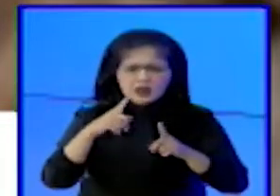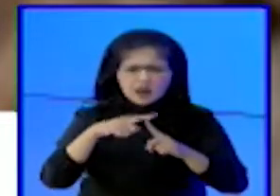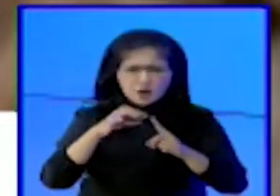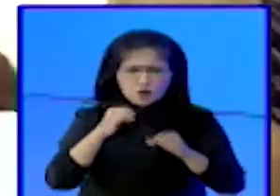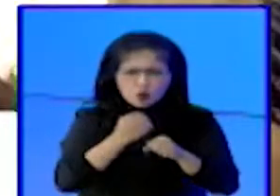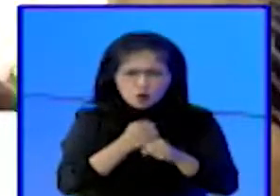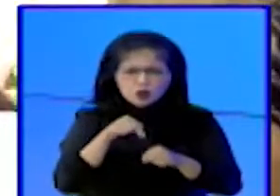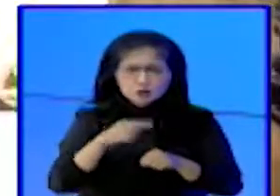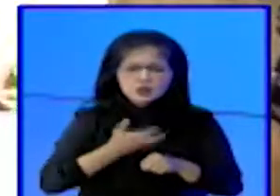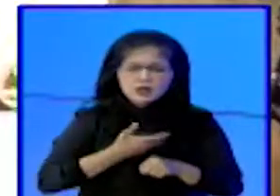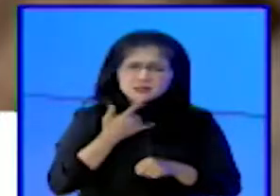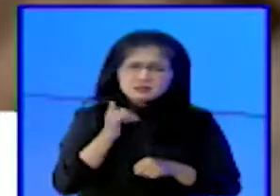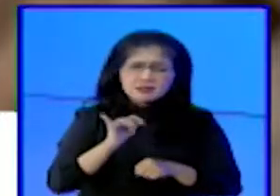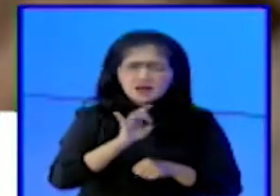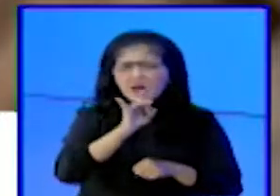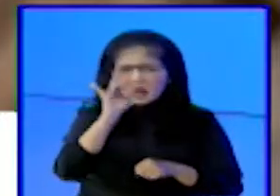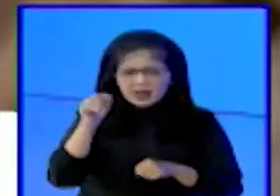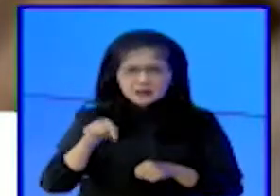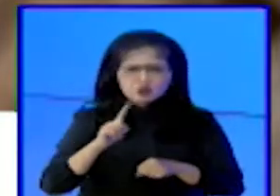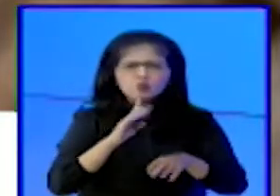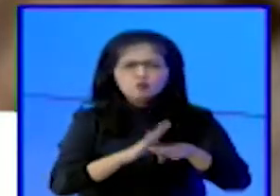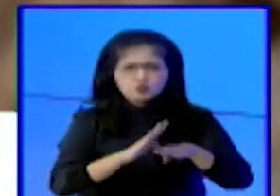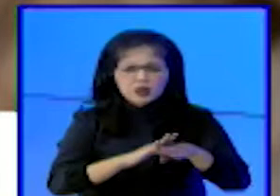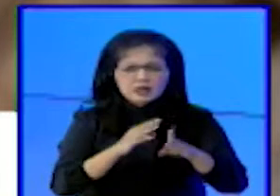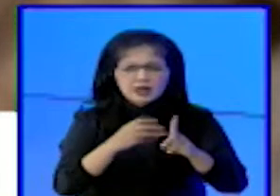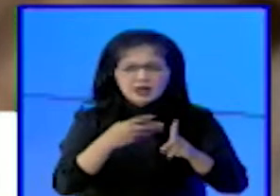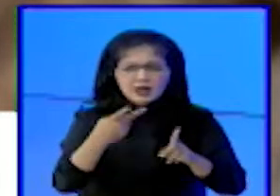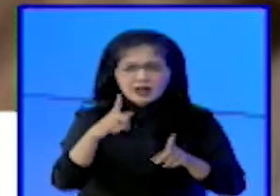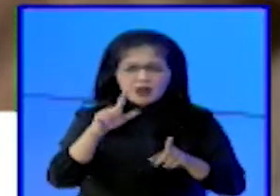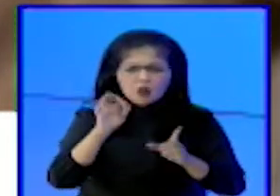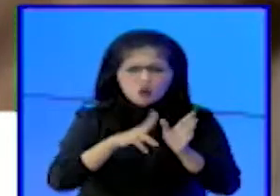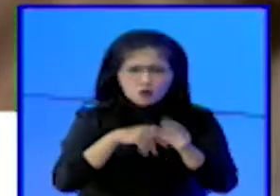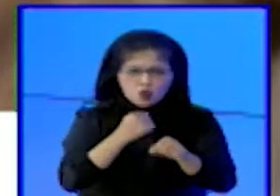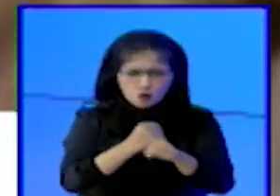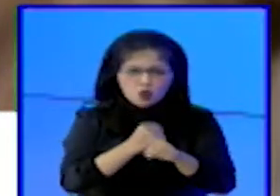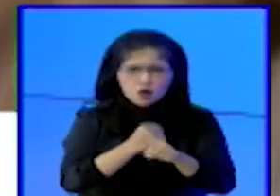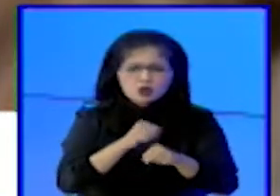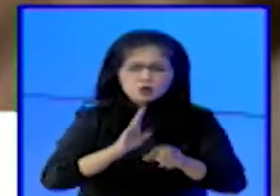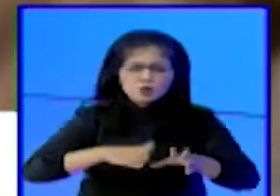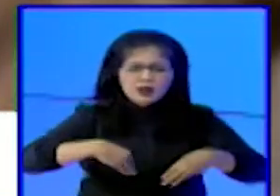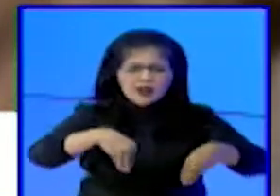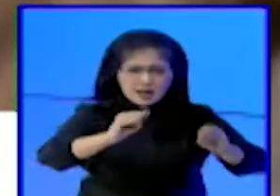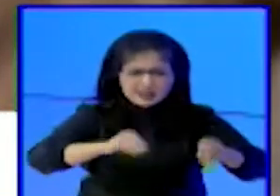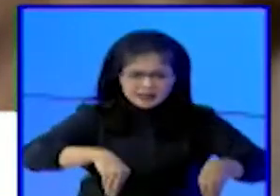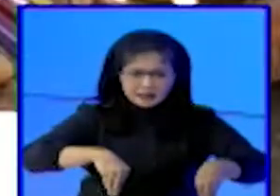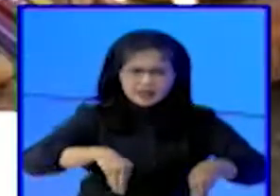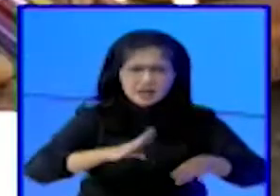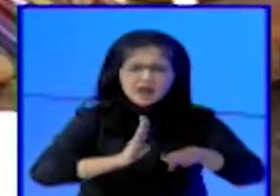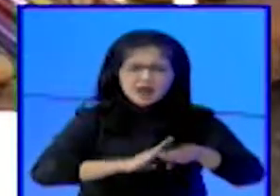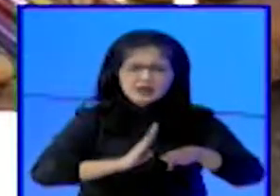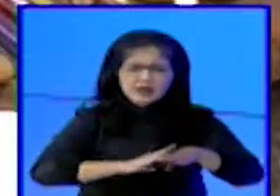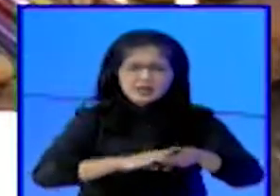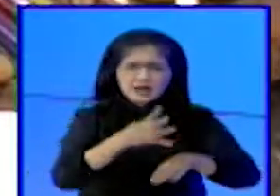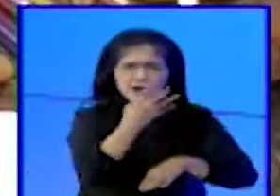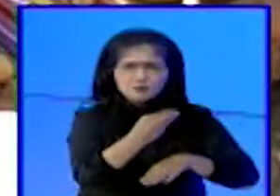hilang. Supaya jangan hilang. Budaya Helong atau kain adat daripada orang Helong. Iya.